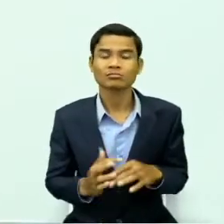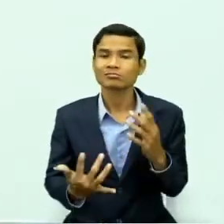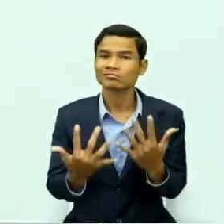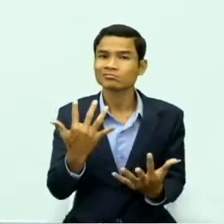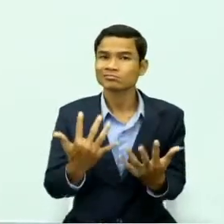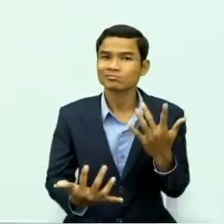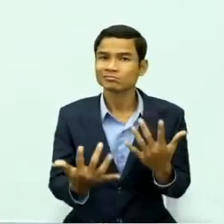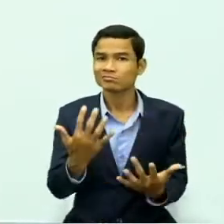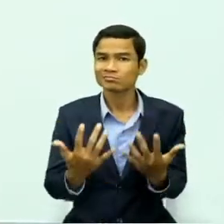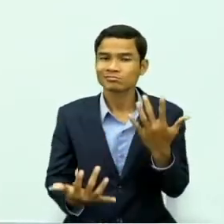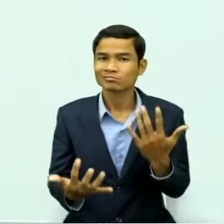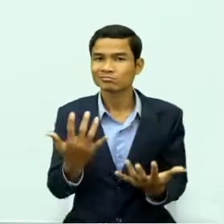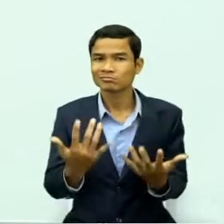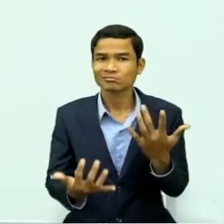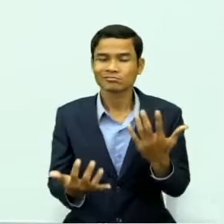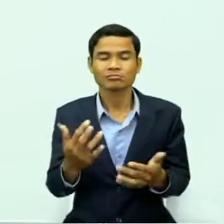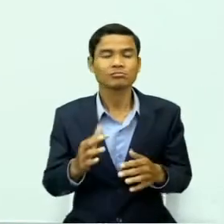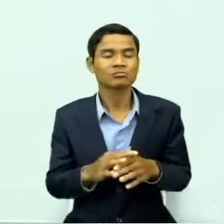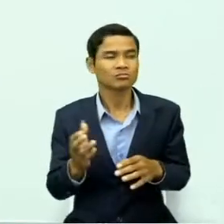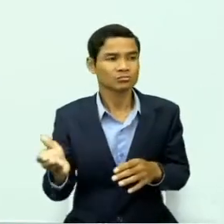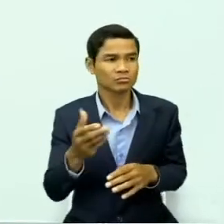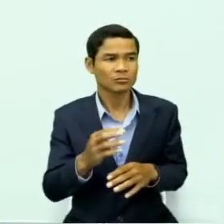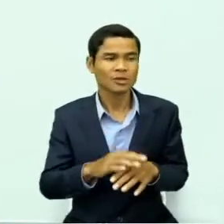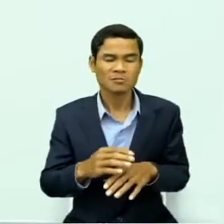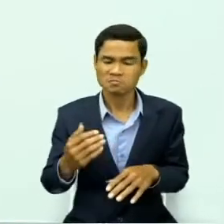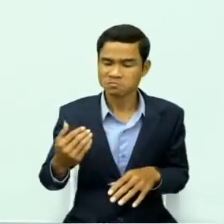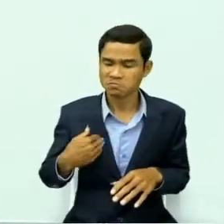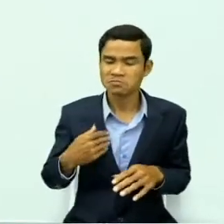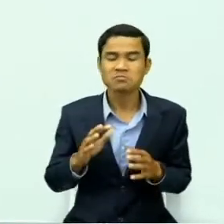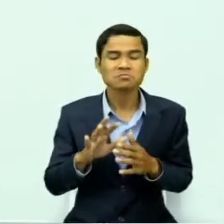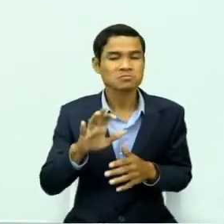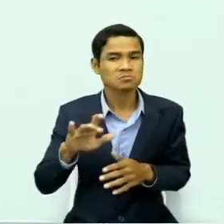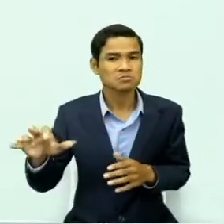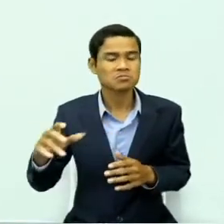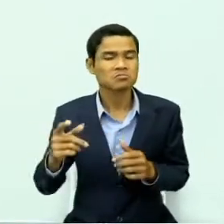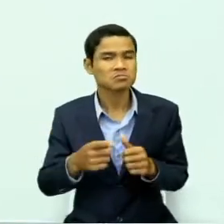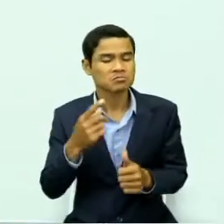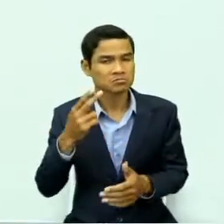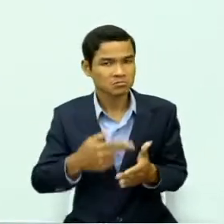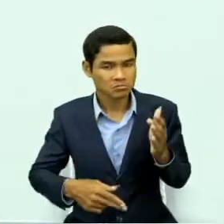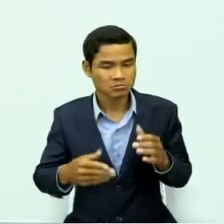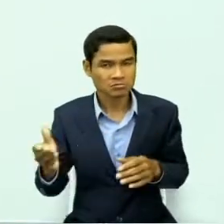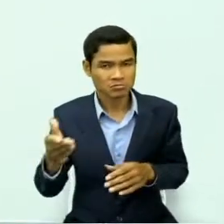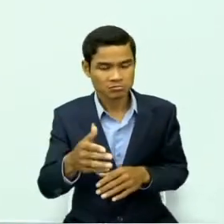Chà bịa phleng còn cần tịnh mở cơn. Ta miền sơ đa mà vậy.